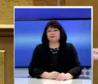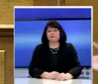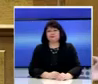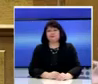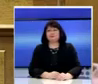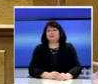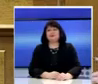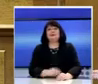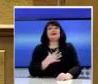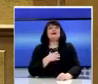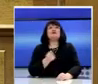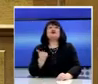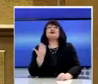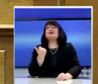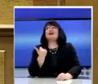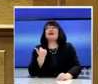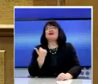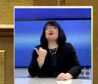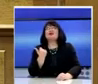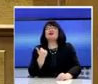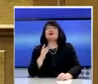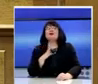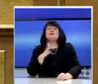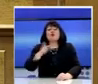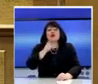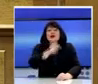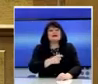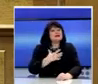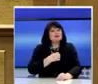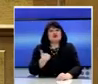Γιατί δεν σας έχουν εμπιστοσύνη, κύριε Μητσοτάκη, σε εσάς δεν έχουν εμπιστοσύνη.